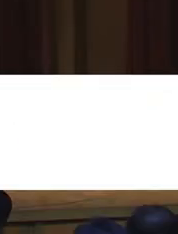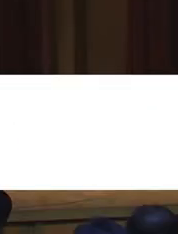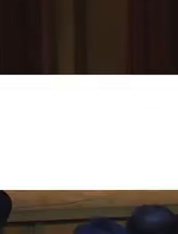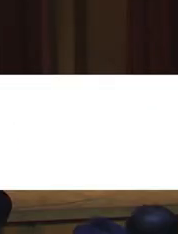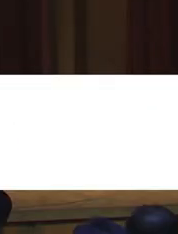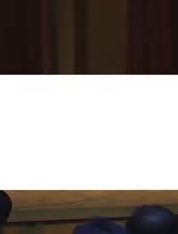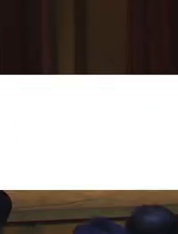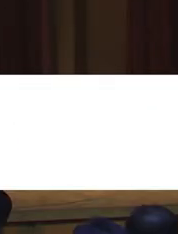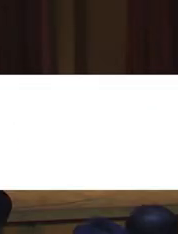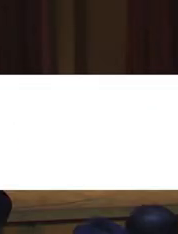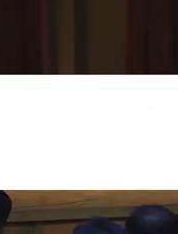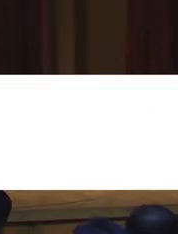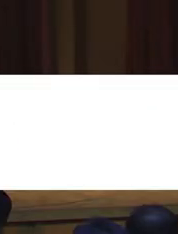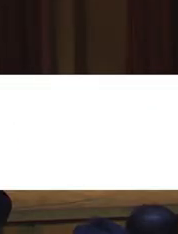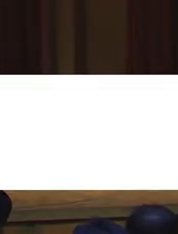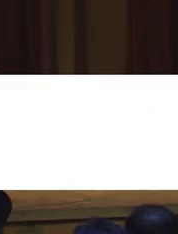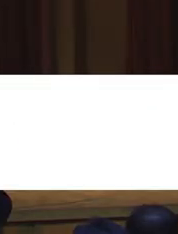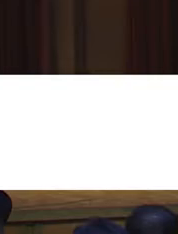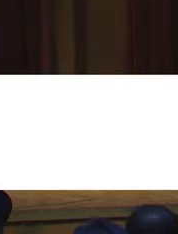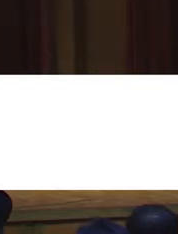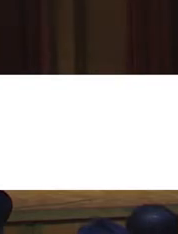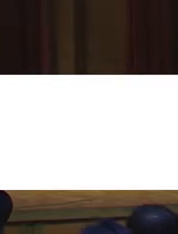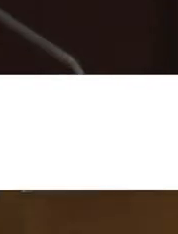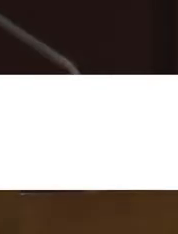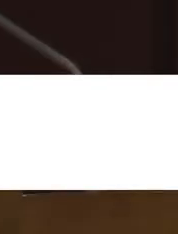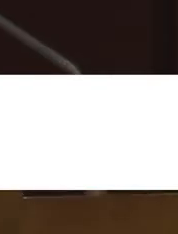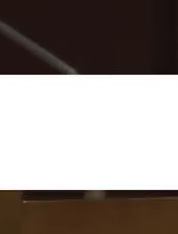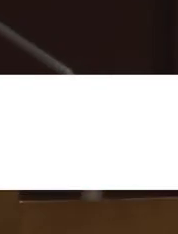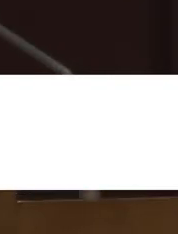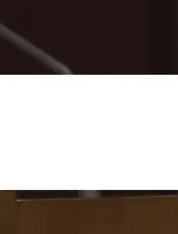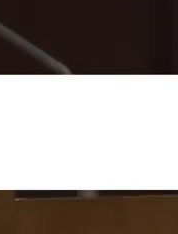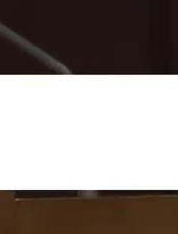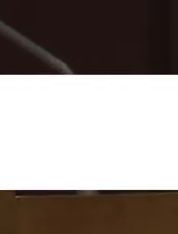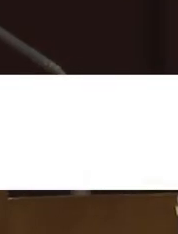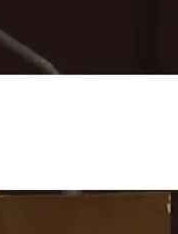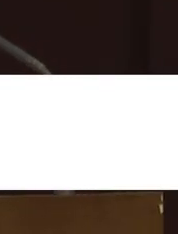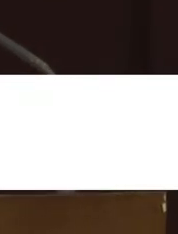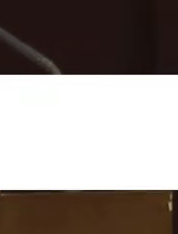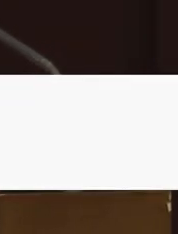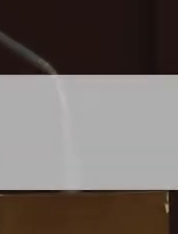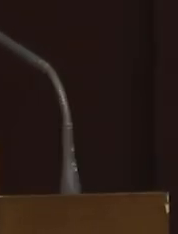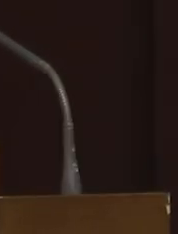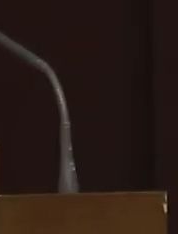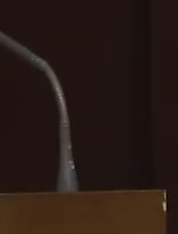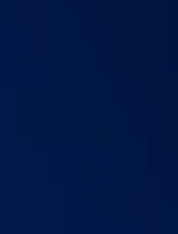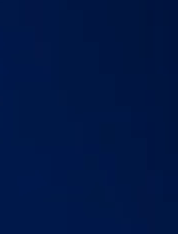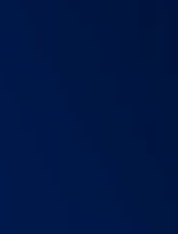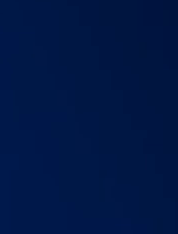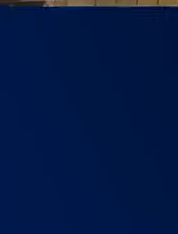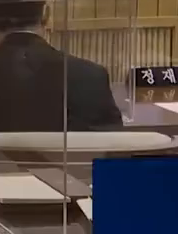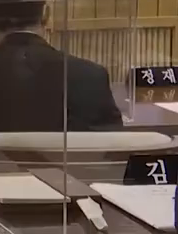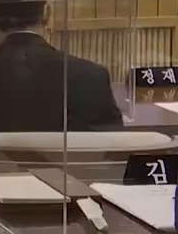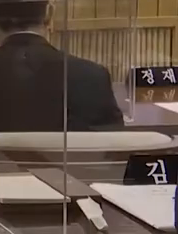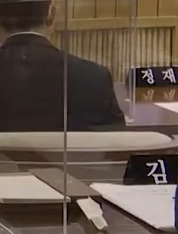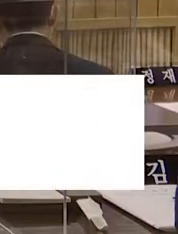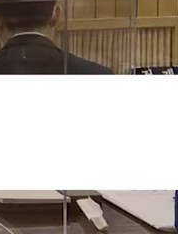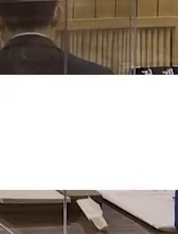지난 14일 강서구민회관 우정홀에서 2022년도 공직자 안보교육이 열렸습니다.